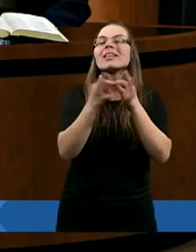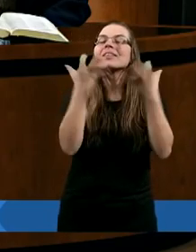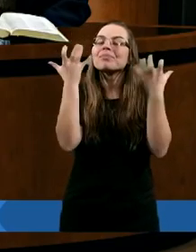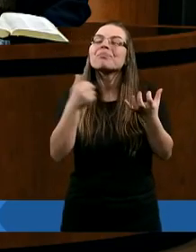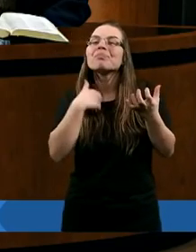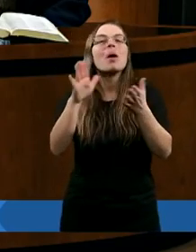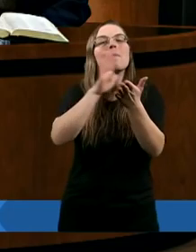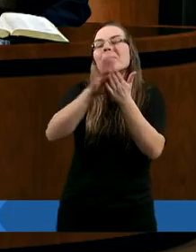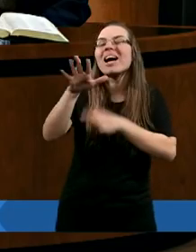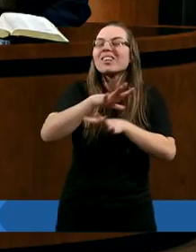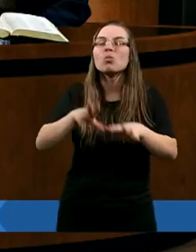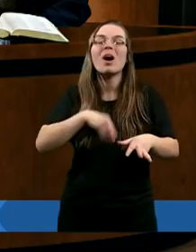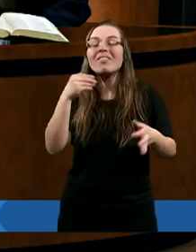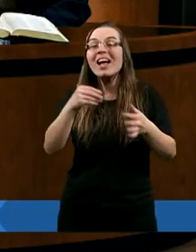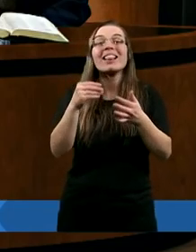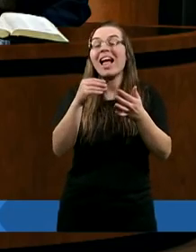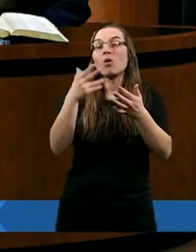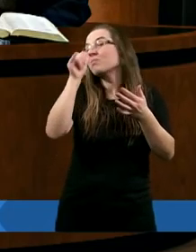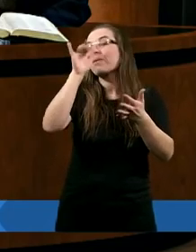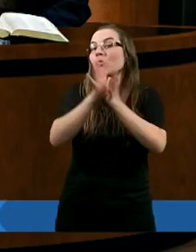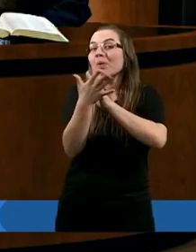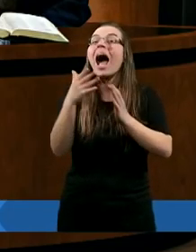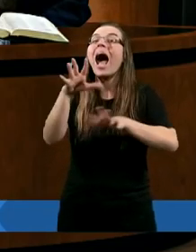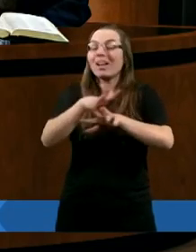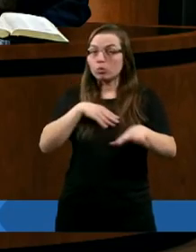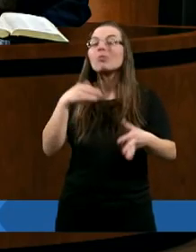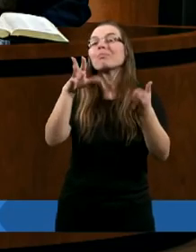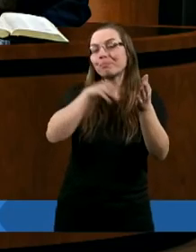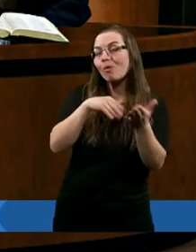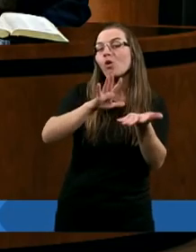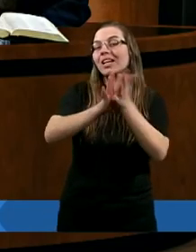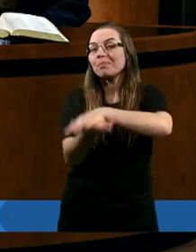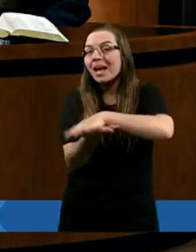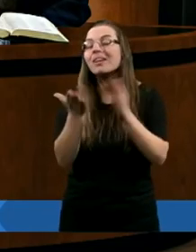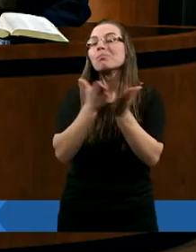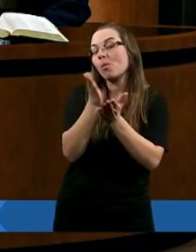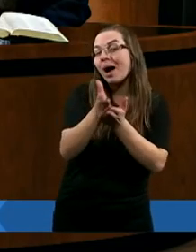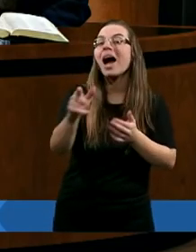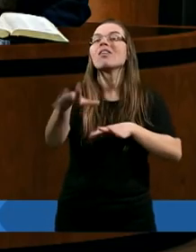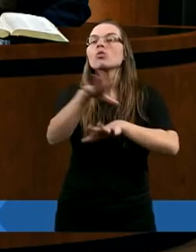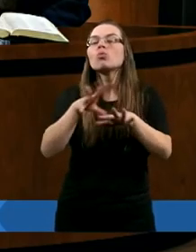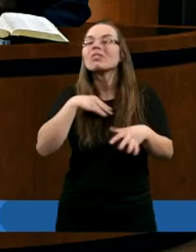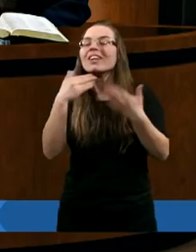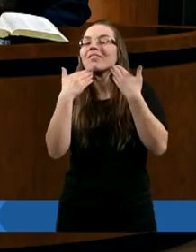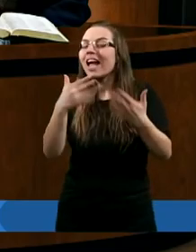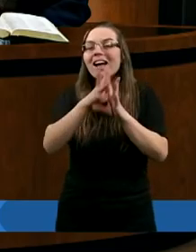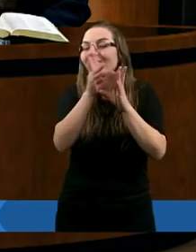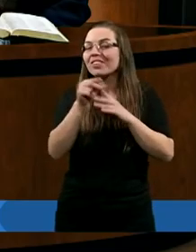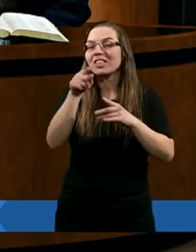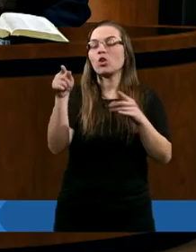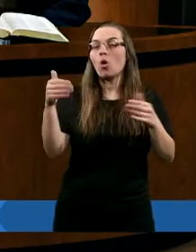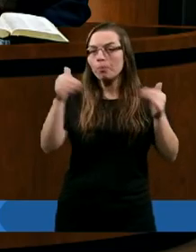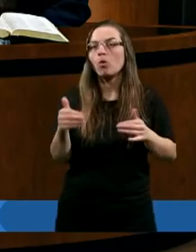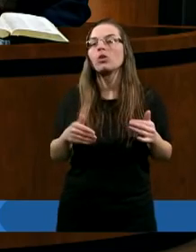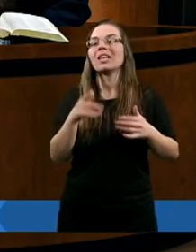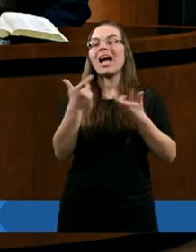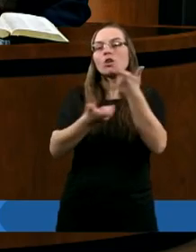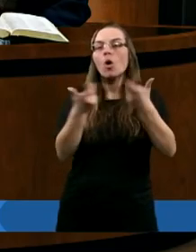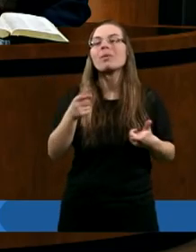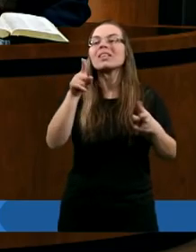to wtedy przez Ducha Świętego naprawdę się zmieniamy. Owszem, to nie jest nasza praca, to jest praca Boga, praca Ducha Świętego, ale my musimy chcieć.